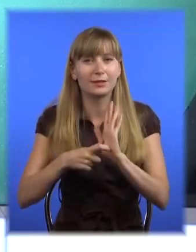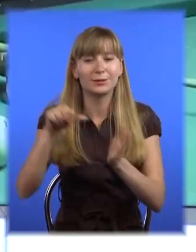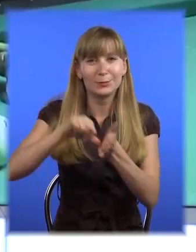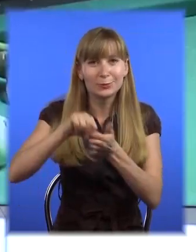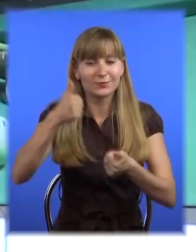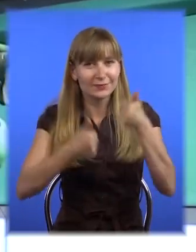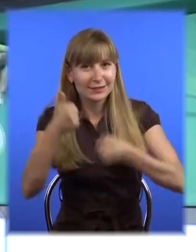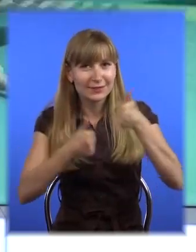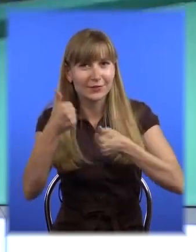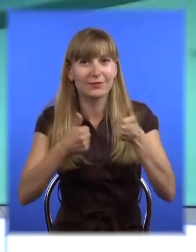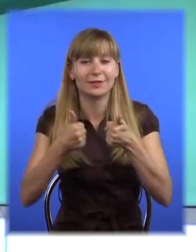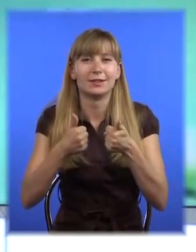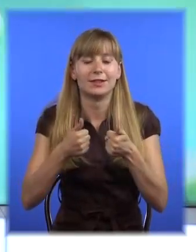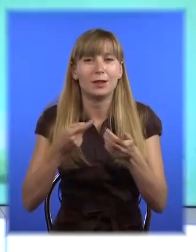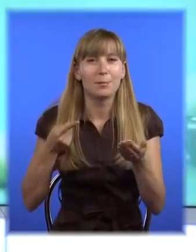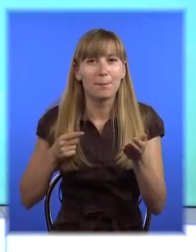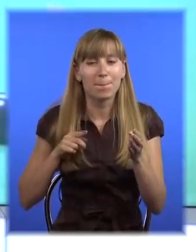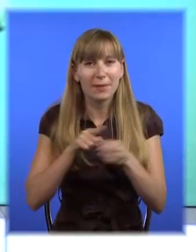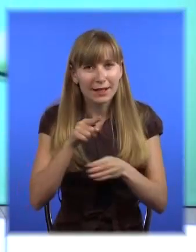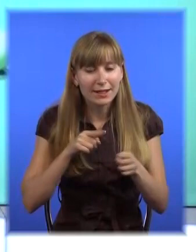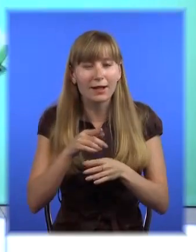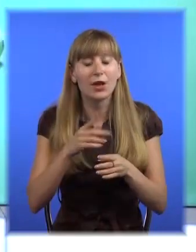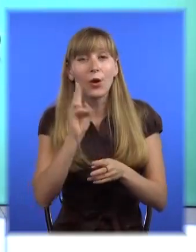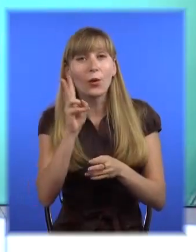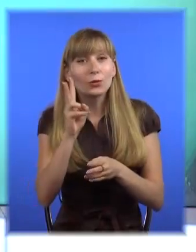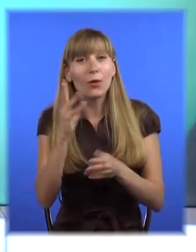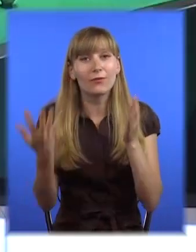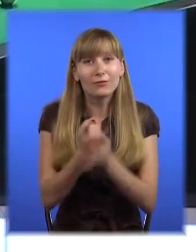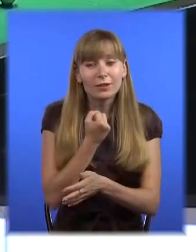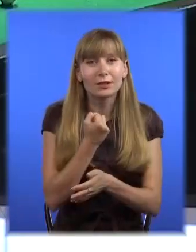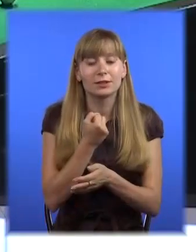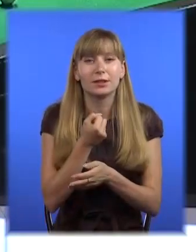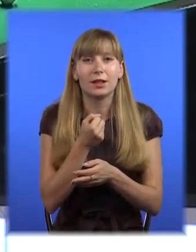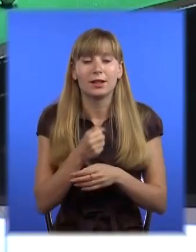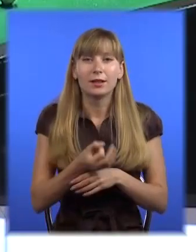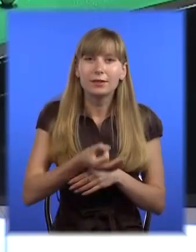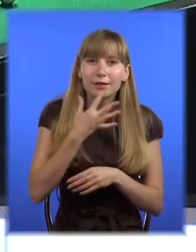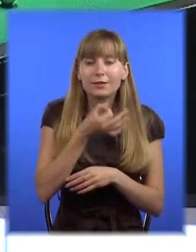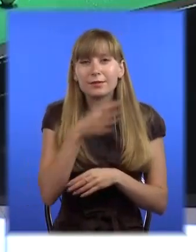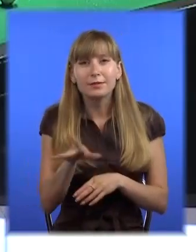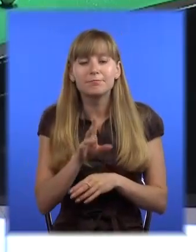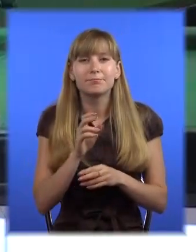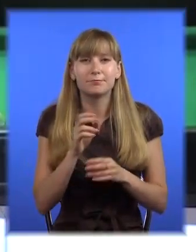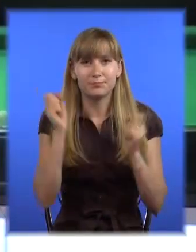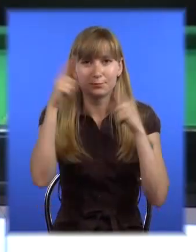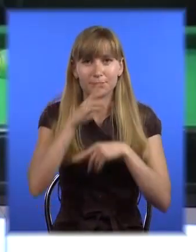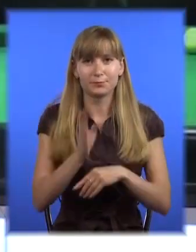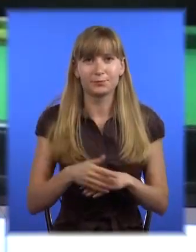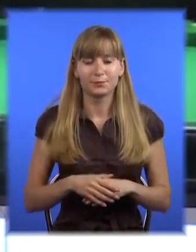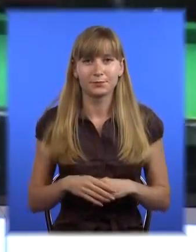у, здавалося б, дорослому виді спорту. Хто став переможцем та чим більярд вабить дітей, дізнавалась Галина